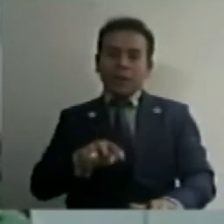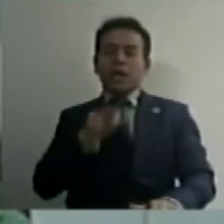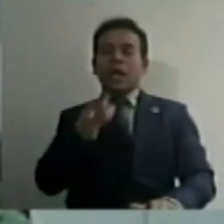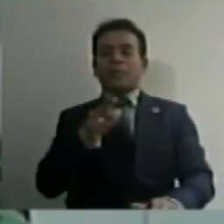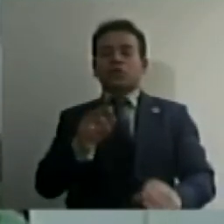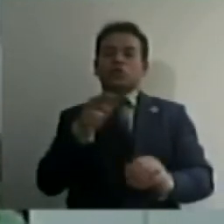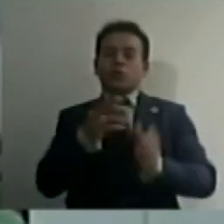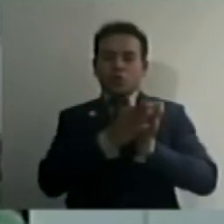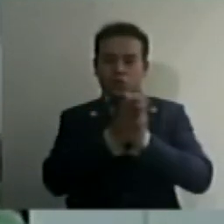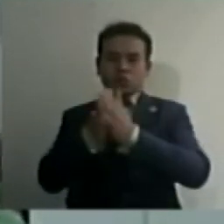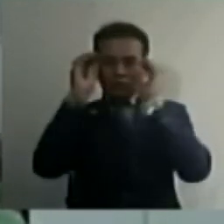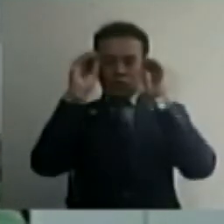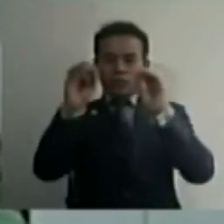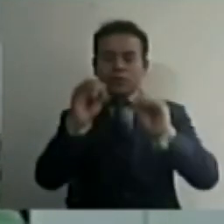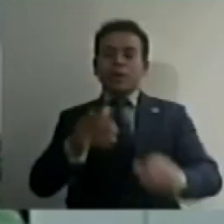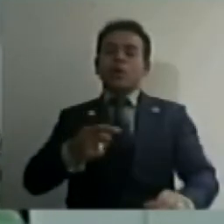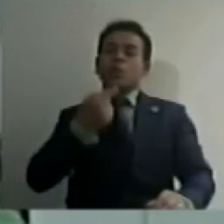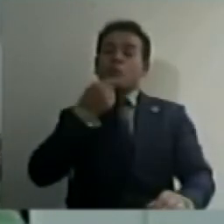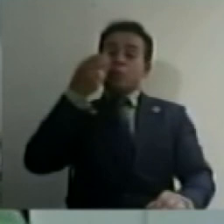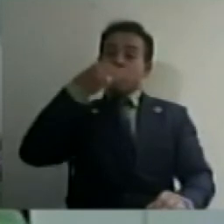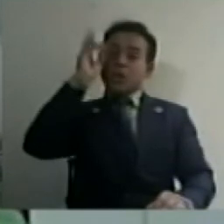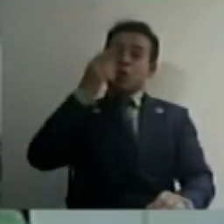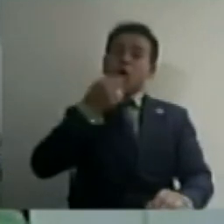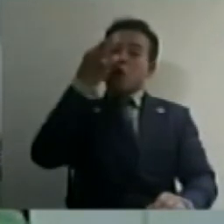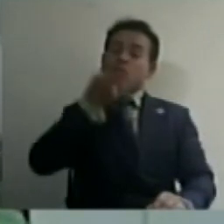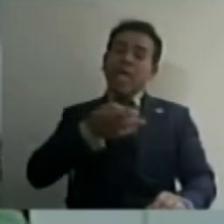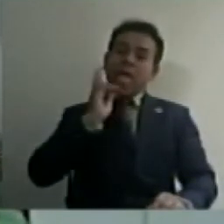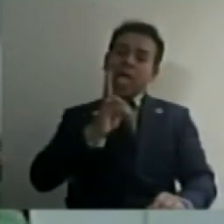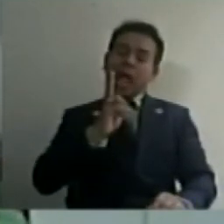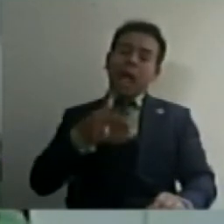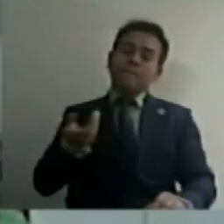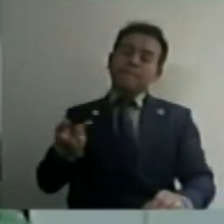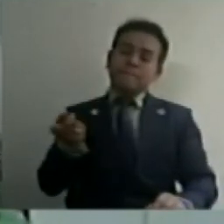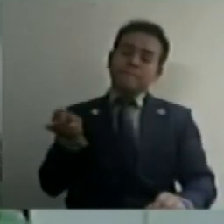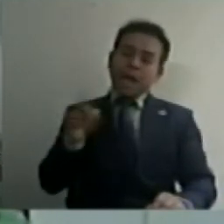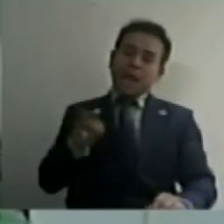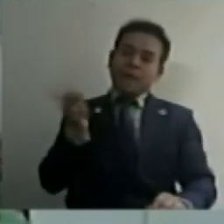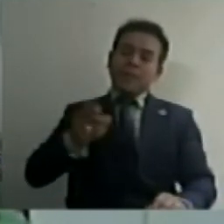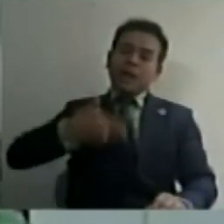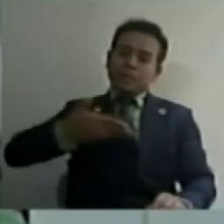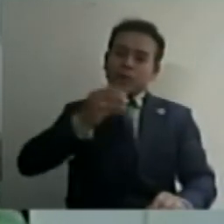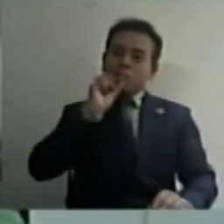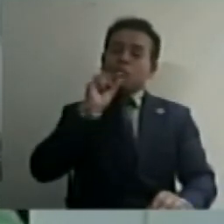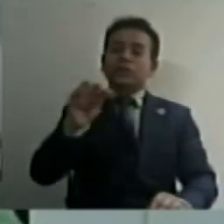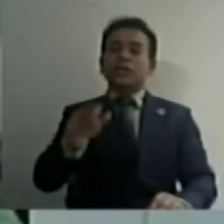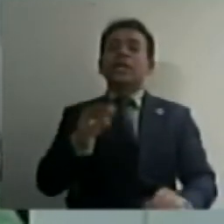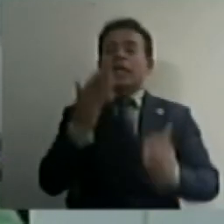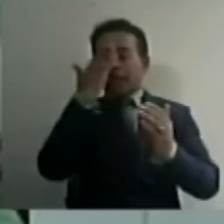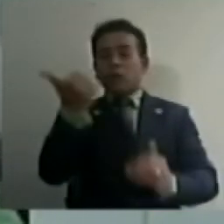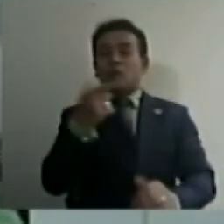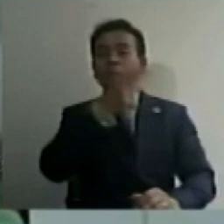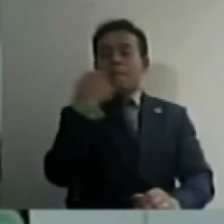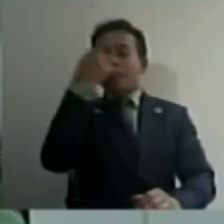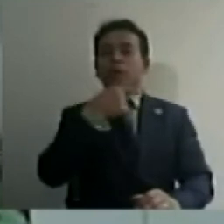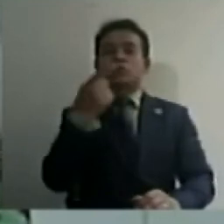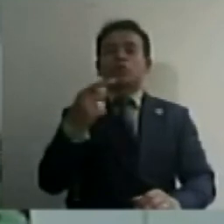পরামর্শগুলি যে শতভাগ মানুষ মেনে চলছে সেটা হচ্ছে না, এই পরামর্শগুলি যেন শতভাগ মানুষ মেনে চলে সেই